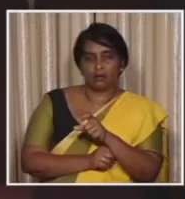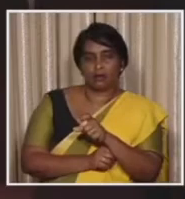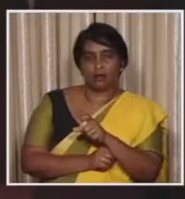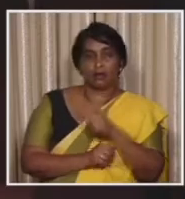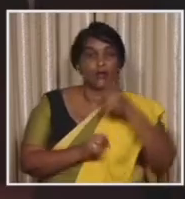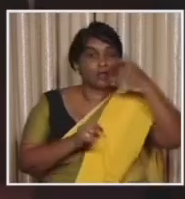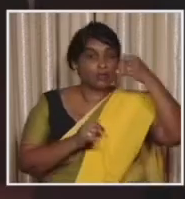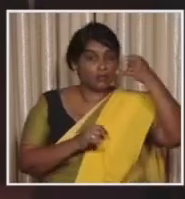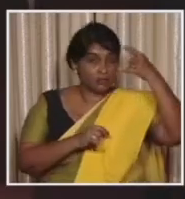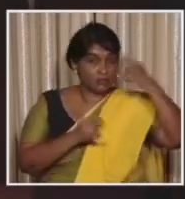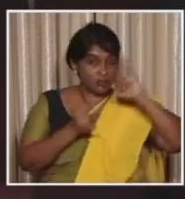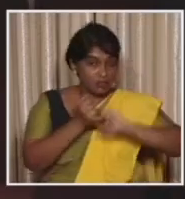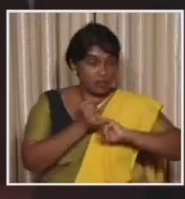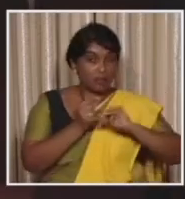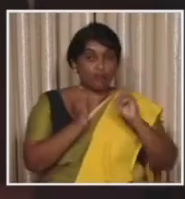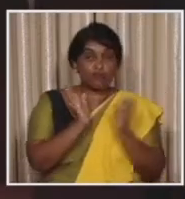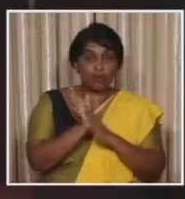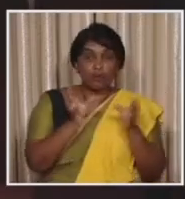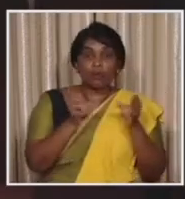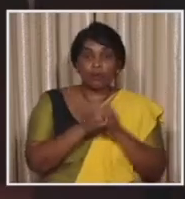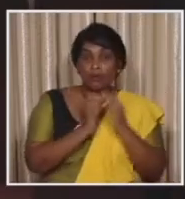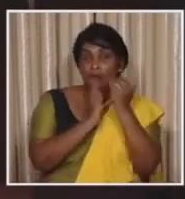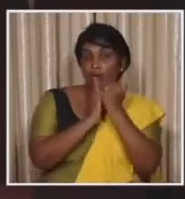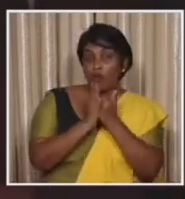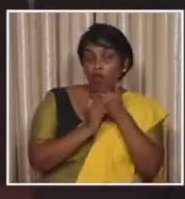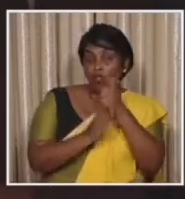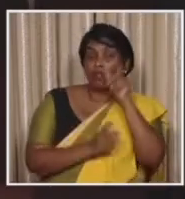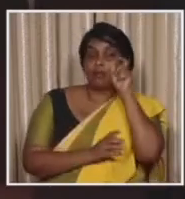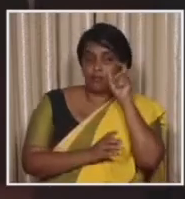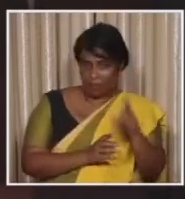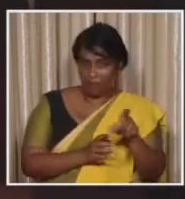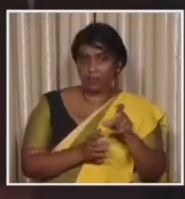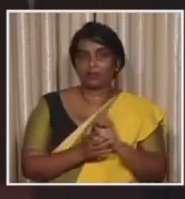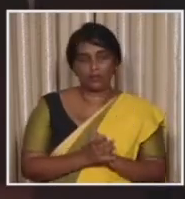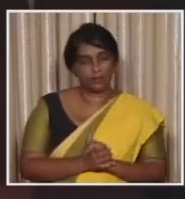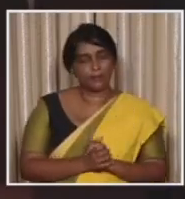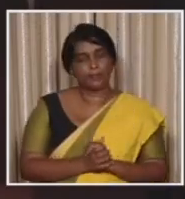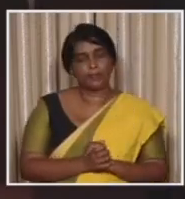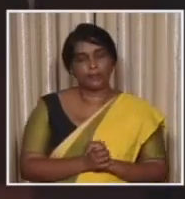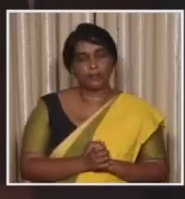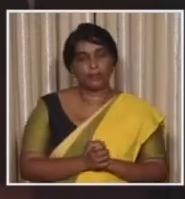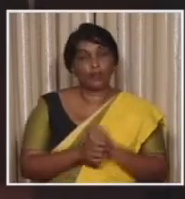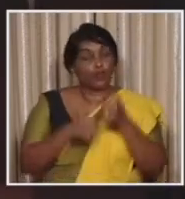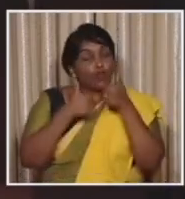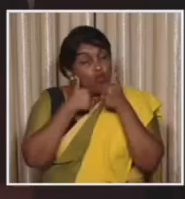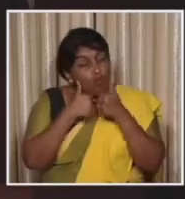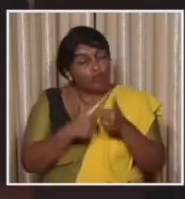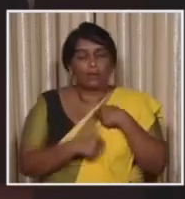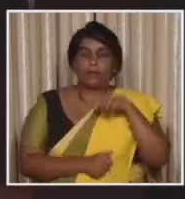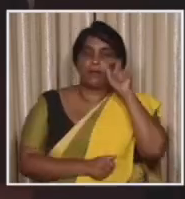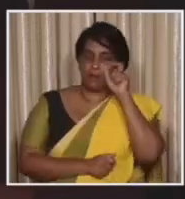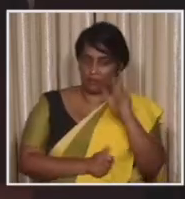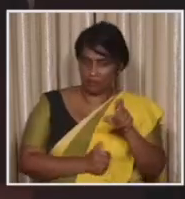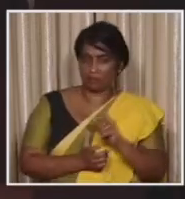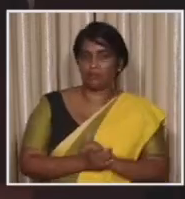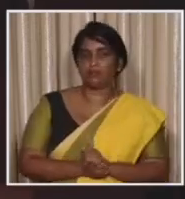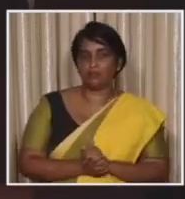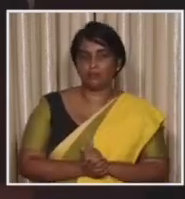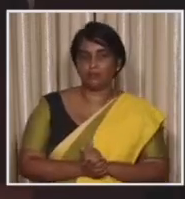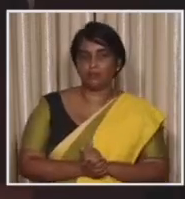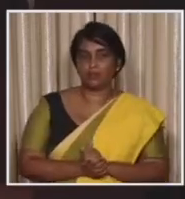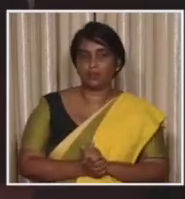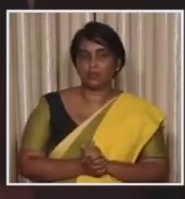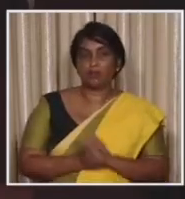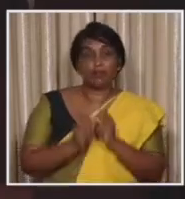අතුරු පාලක මණ්ඩලයක් පත් කරනකොට සංයුතිය දිහා හොනර බලන්න. වඩාත් හොනර බලන්න.